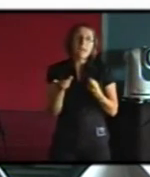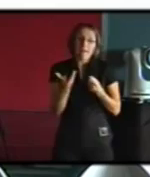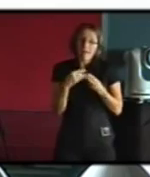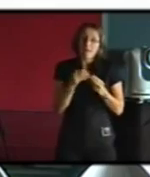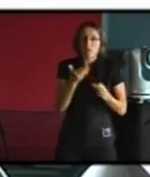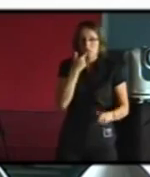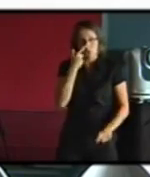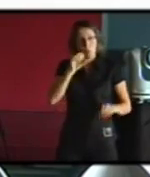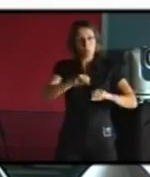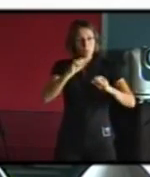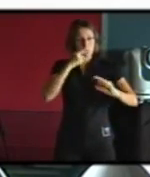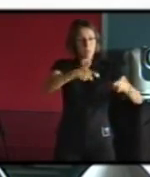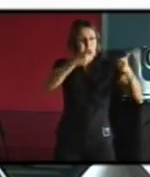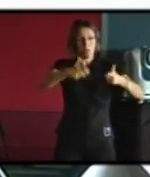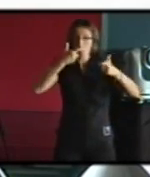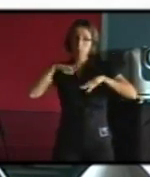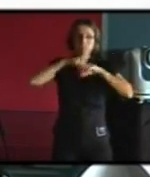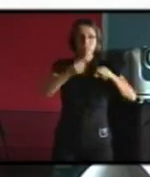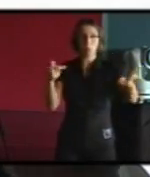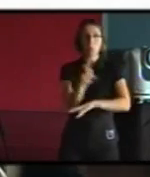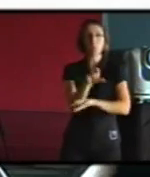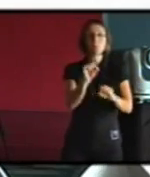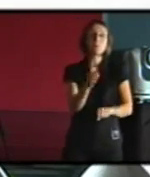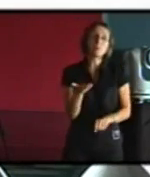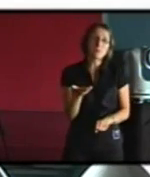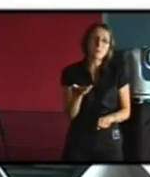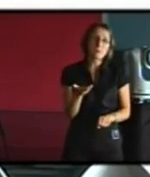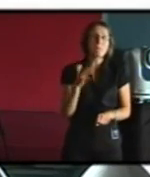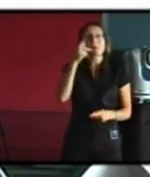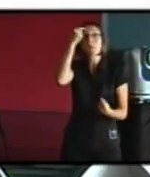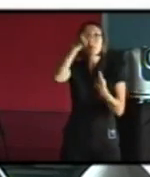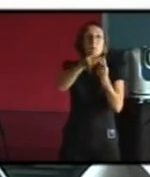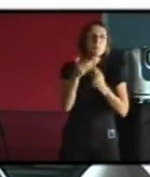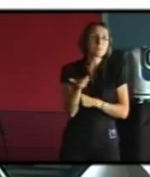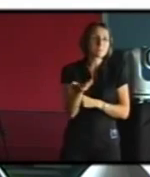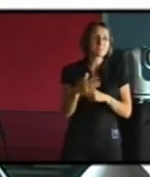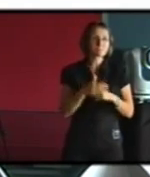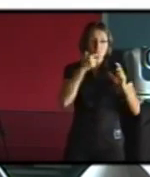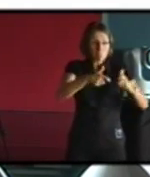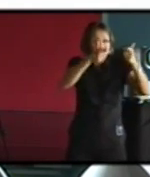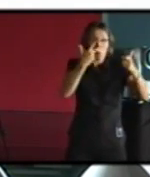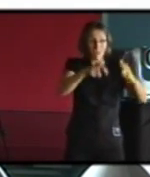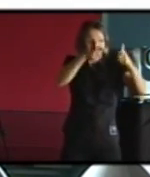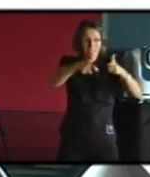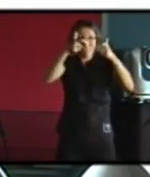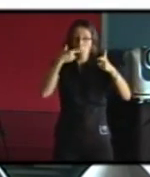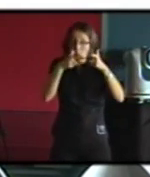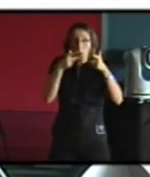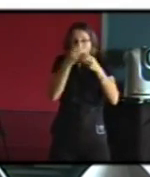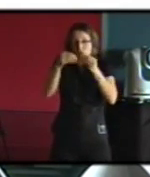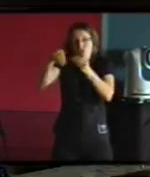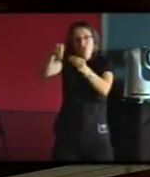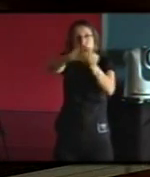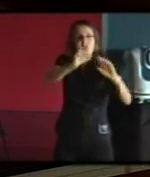qu'il était possible de les réintégrer dès lors que l'on densifiait, qu'on apportait une nouvelle programmation.